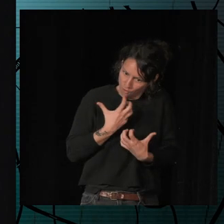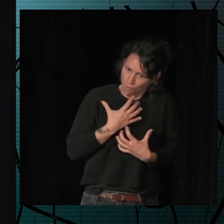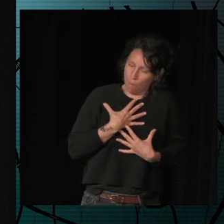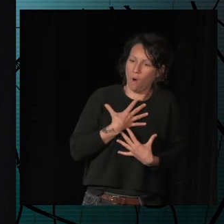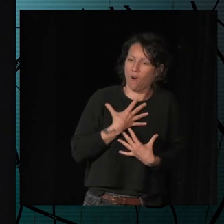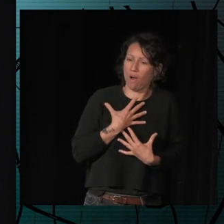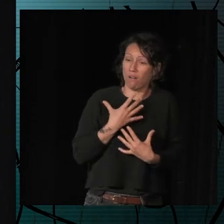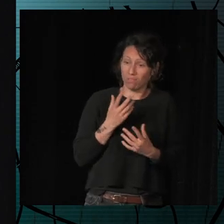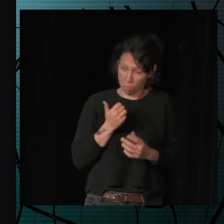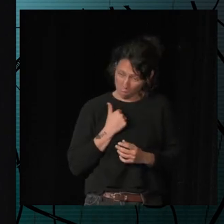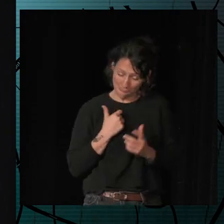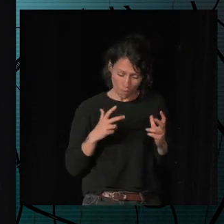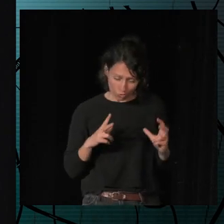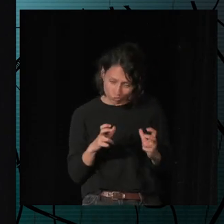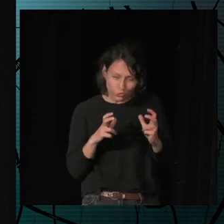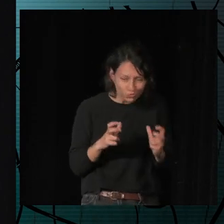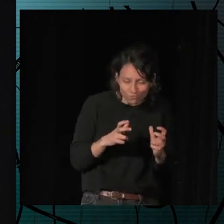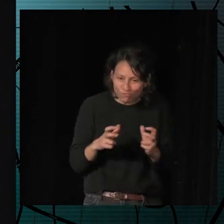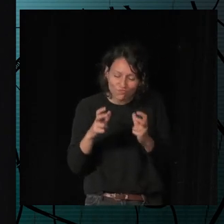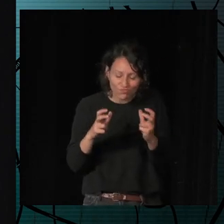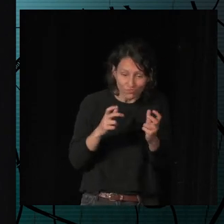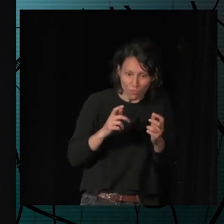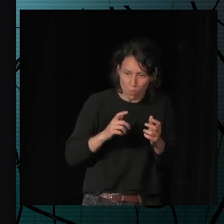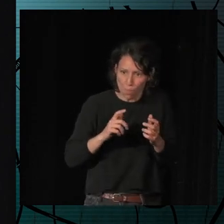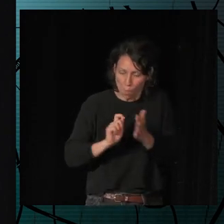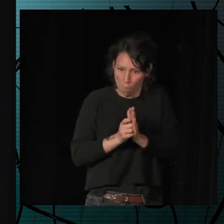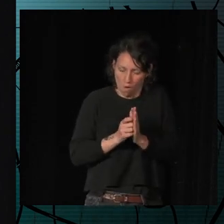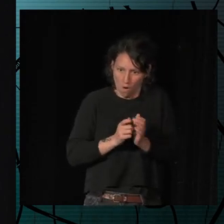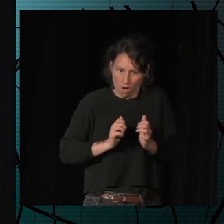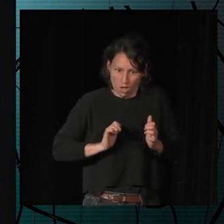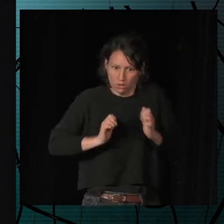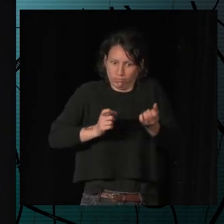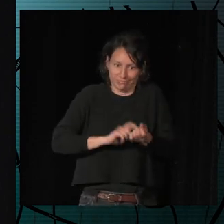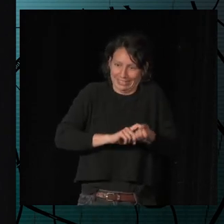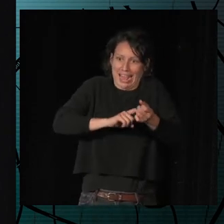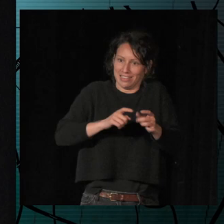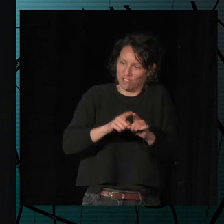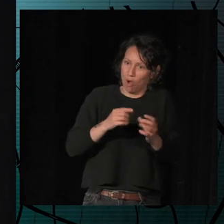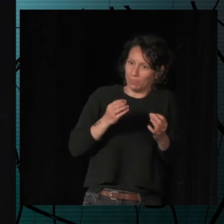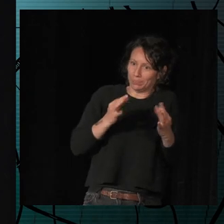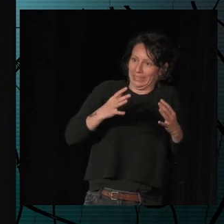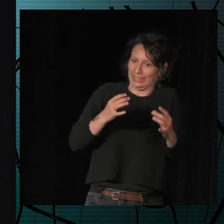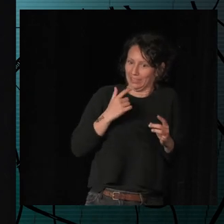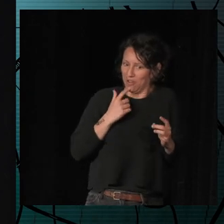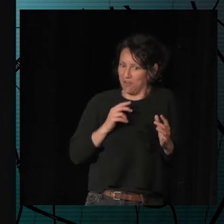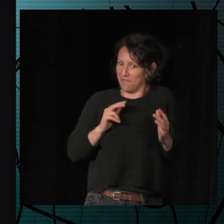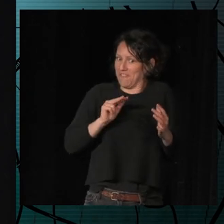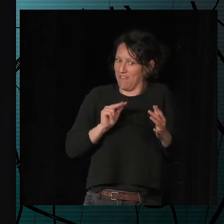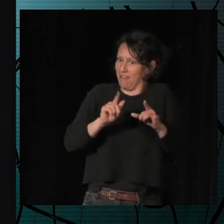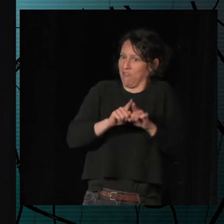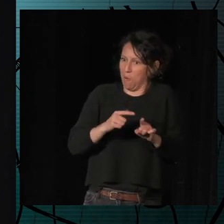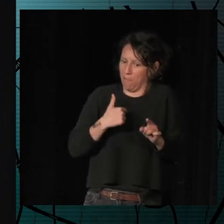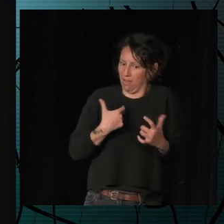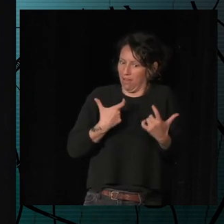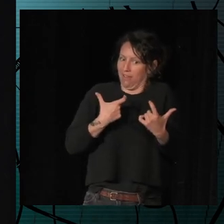en jouant c'était souvent une sensation d'après appréhension j'appréhende quand je joue en fait j'ai envie de de maîtriser ma